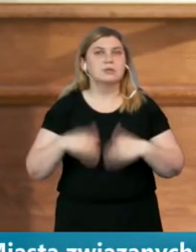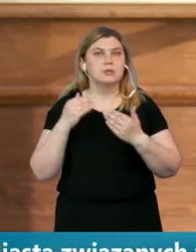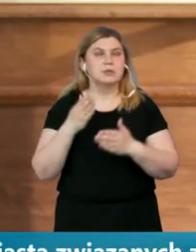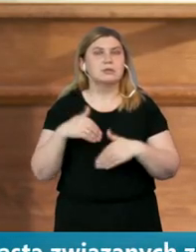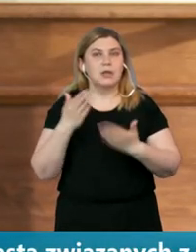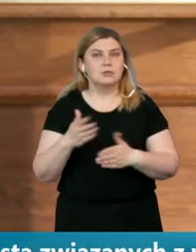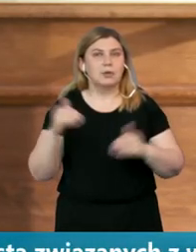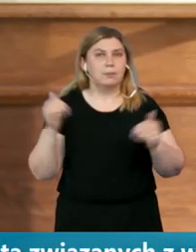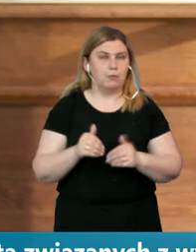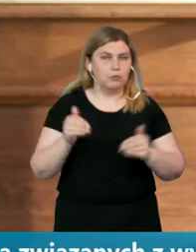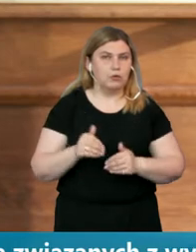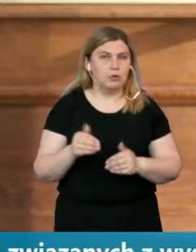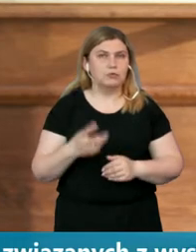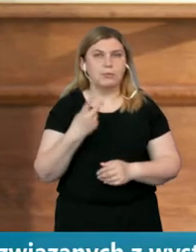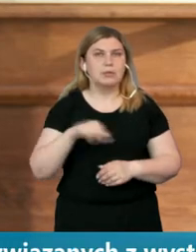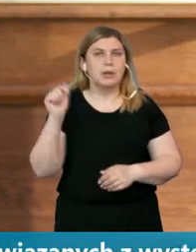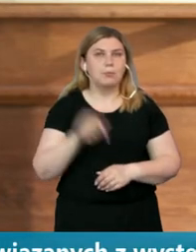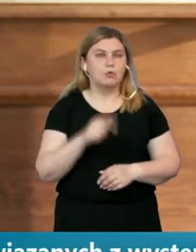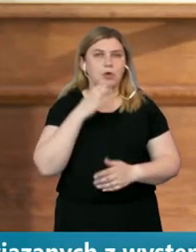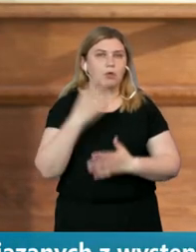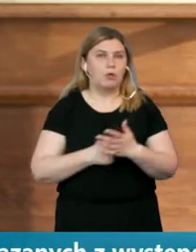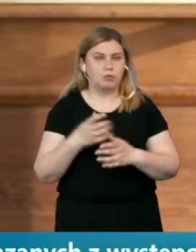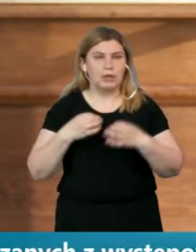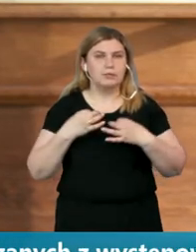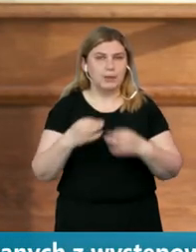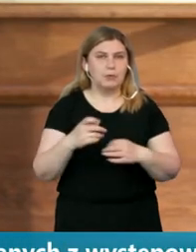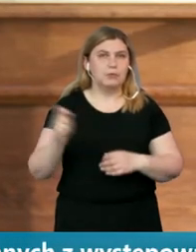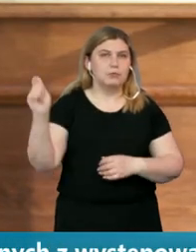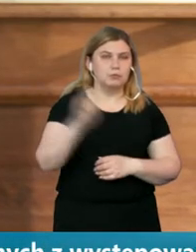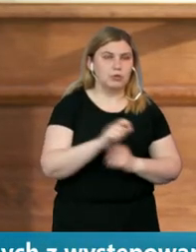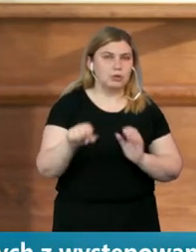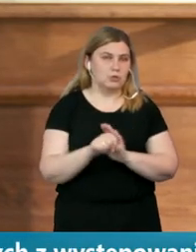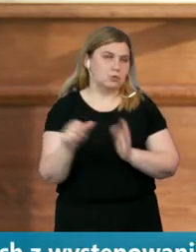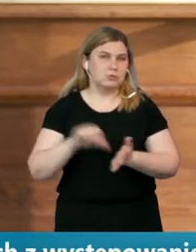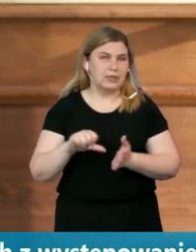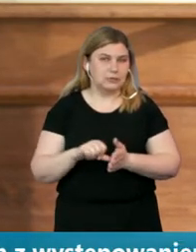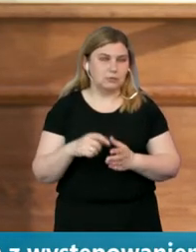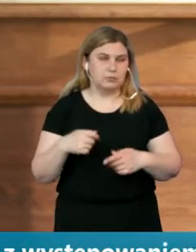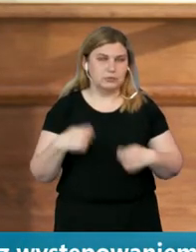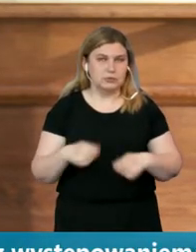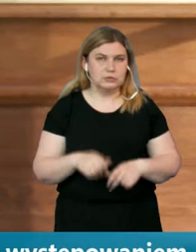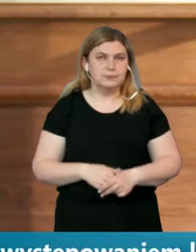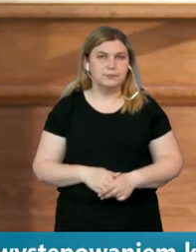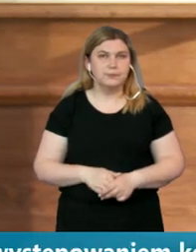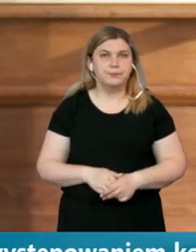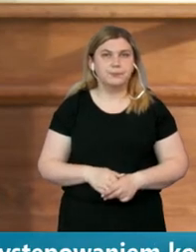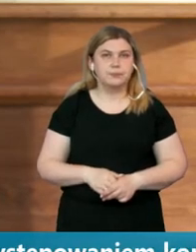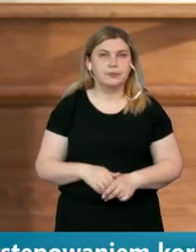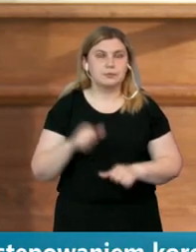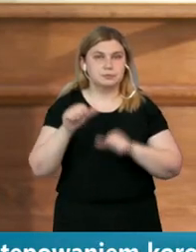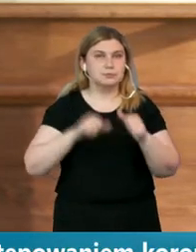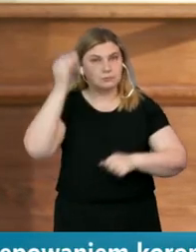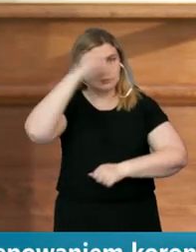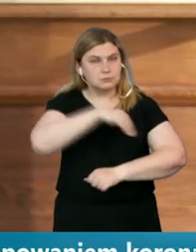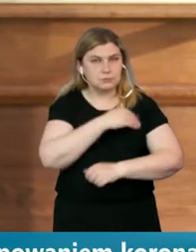części pasażerów, aby nie musieli korzystać z samochodów przy wjeździe do centrum Szczecina. Rok szkolny też się